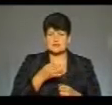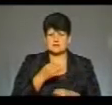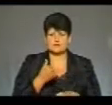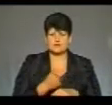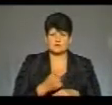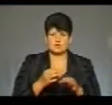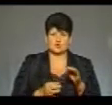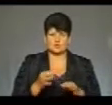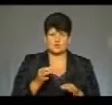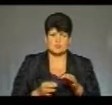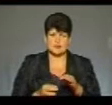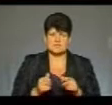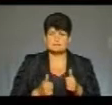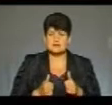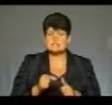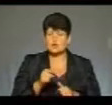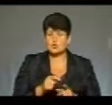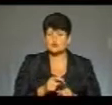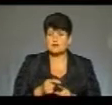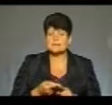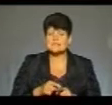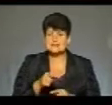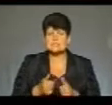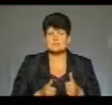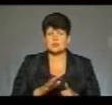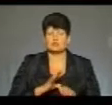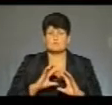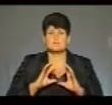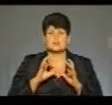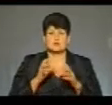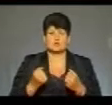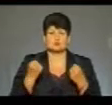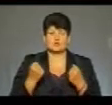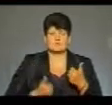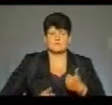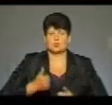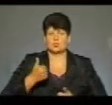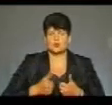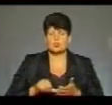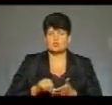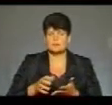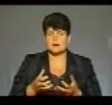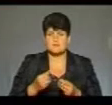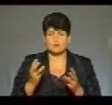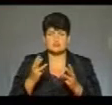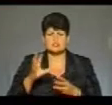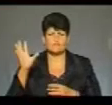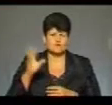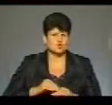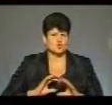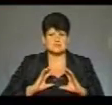змагань Назар Міщук. За його словами, ці змагання стали міжнародним спортивним турніром, участь беруть пожежники з усього